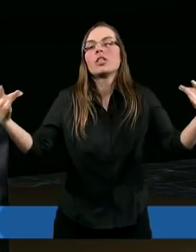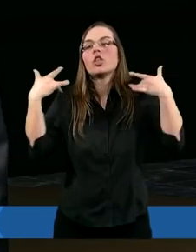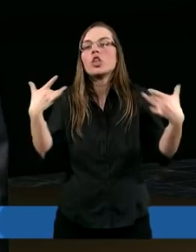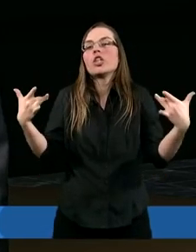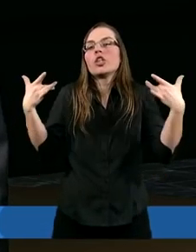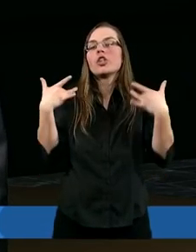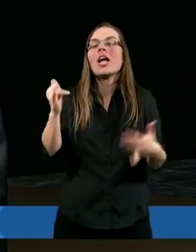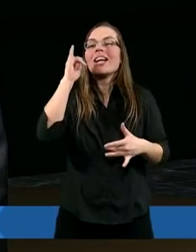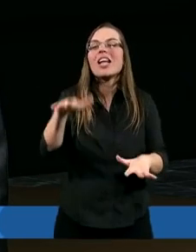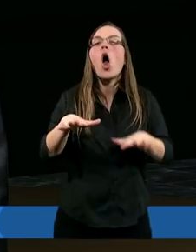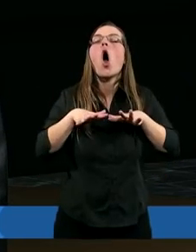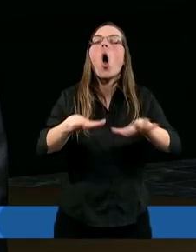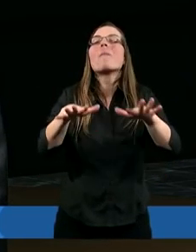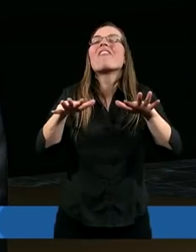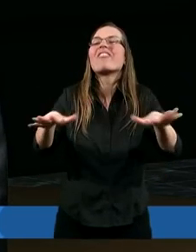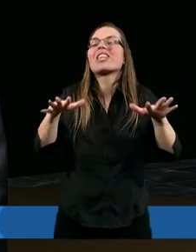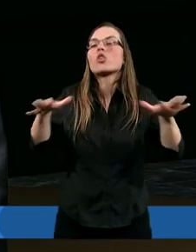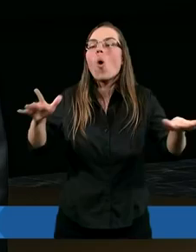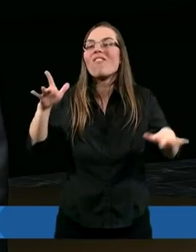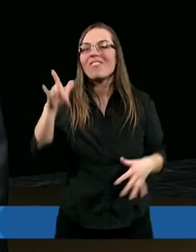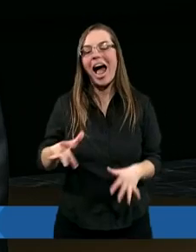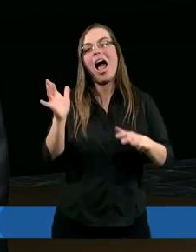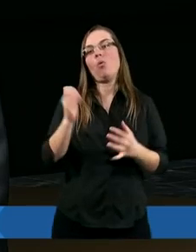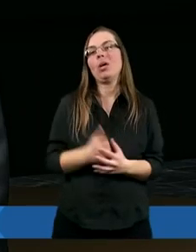życie i obfitowały.